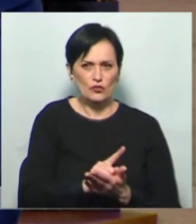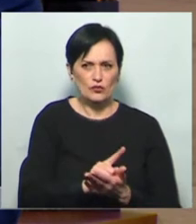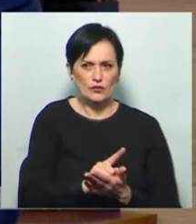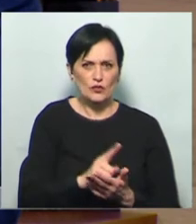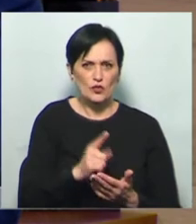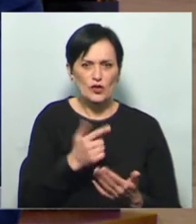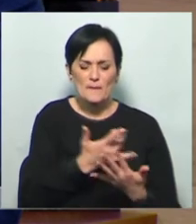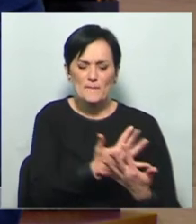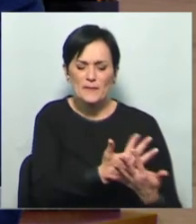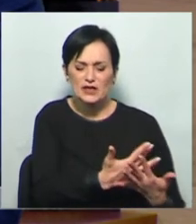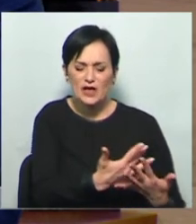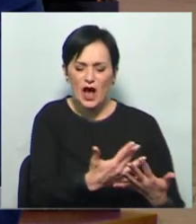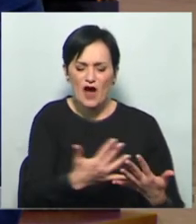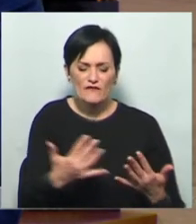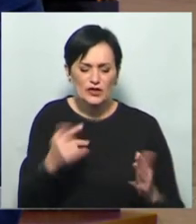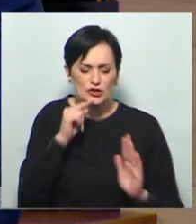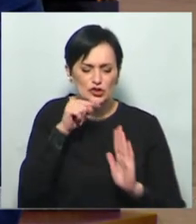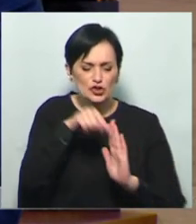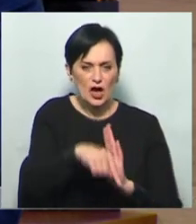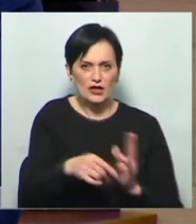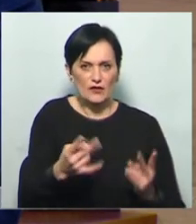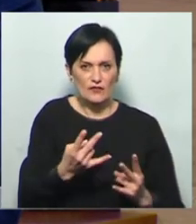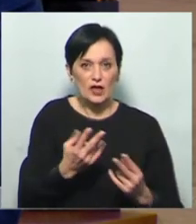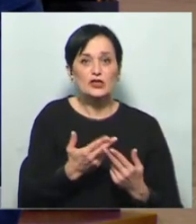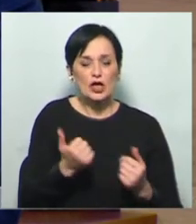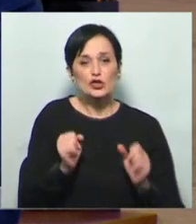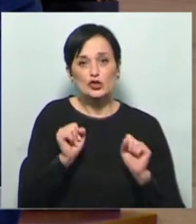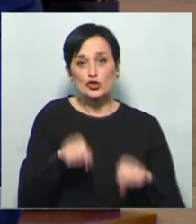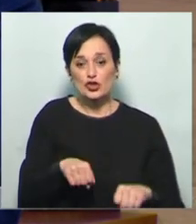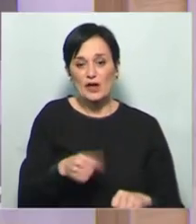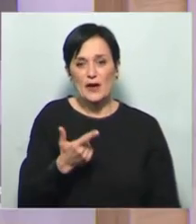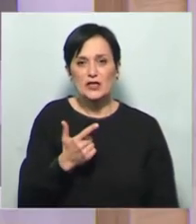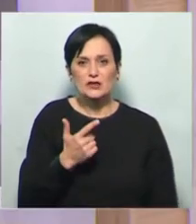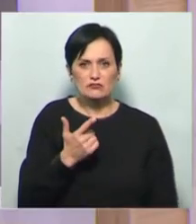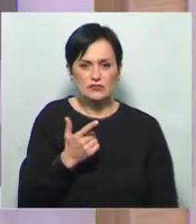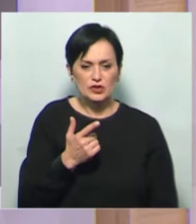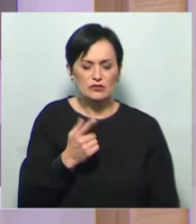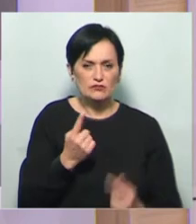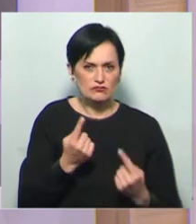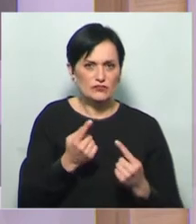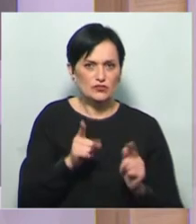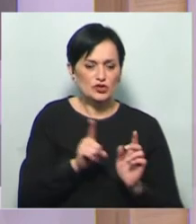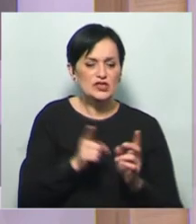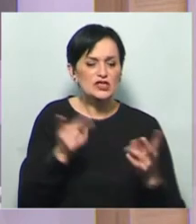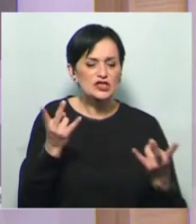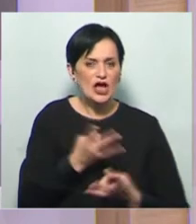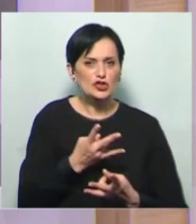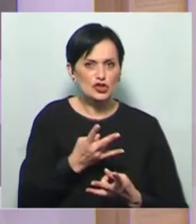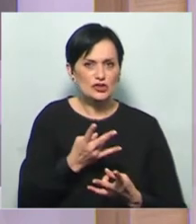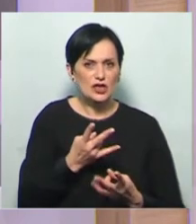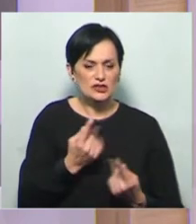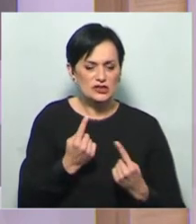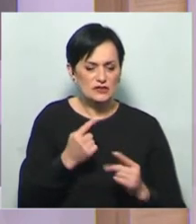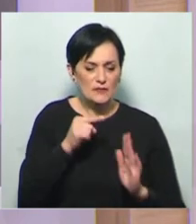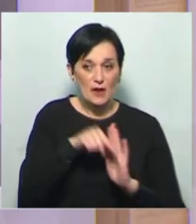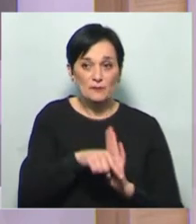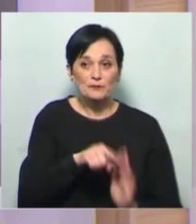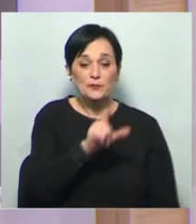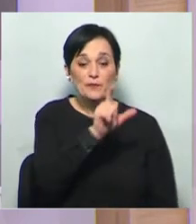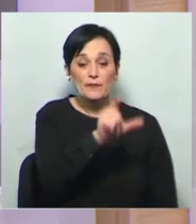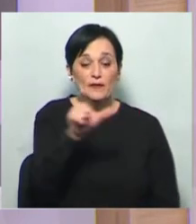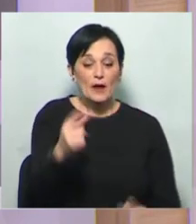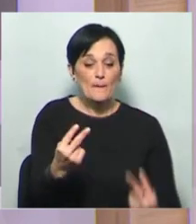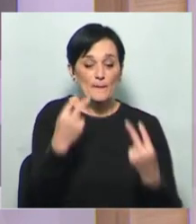რამდენ მრავალ ეტაპიანი და შეიძლება იყოს საკმაოდ ღრმა ჩარევები დაჭირდეთ ოდის მაყურებელთა